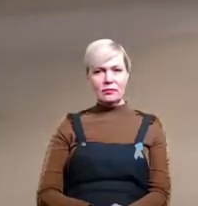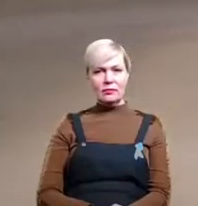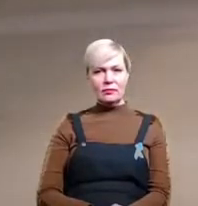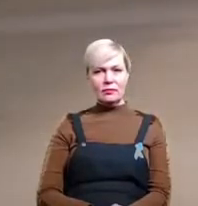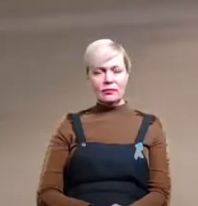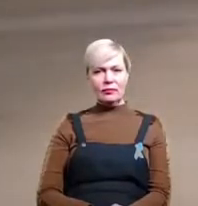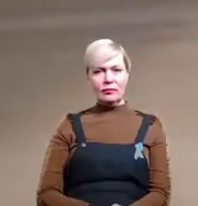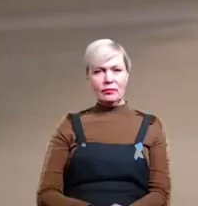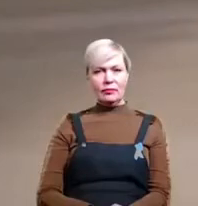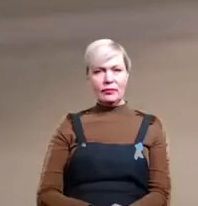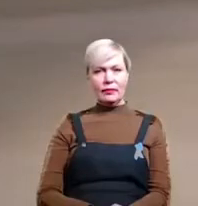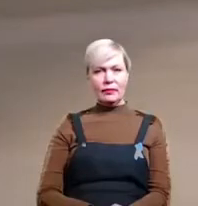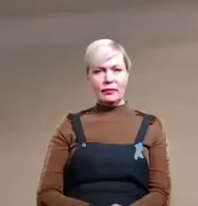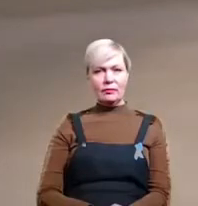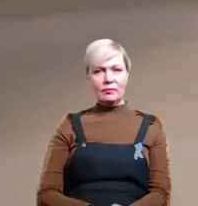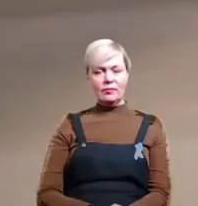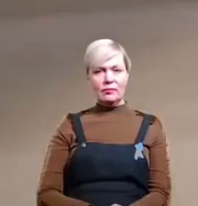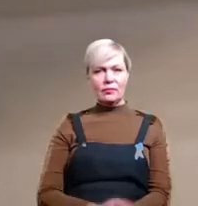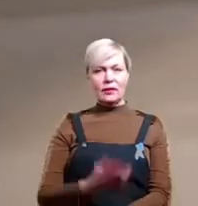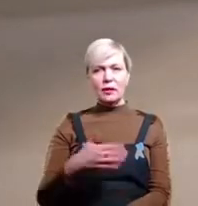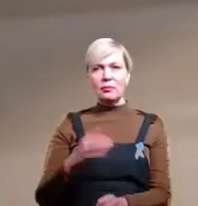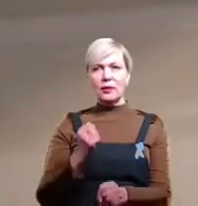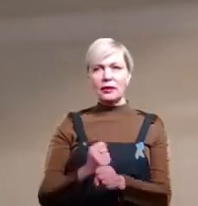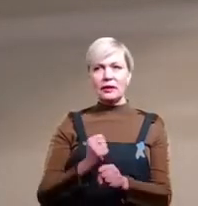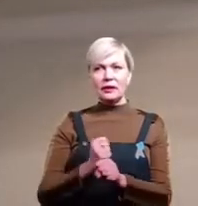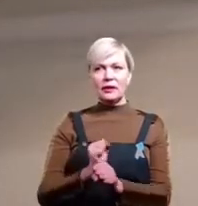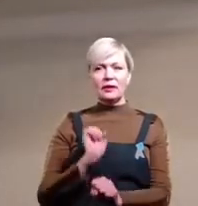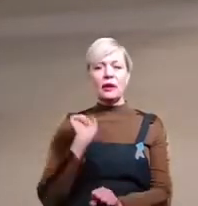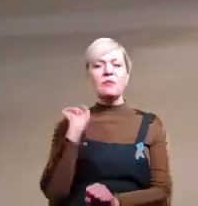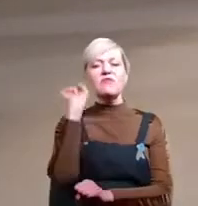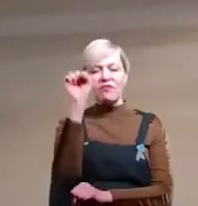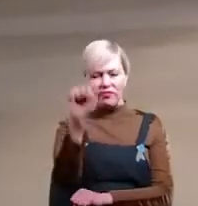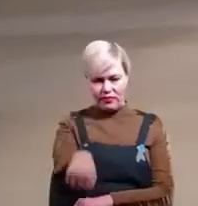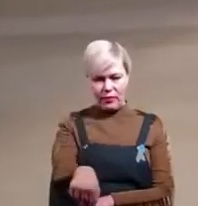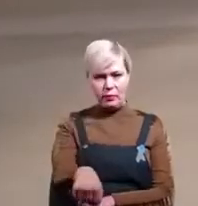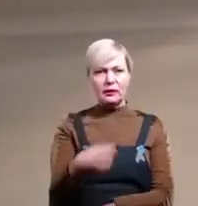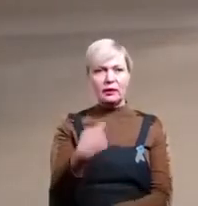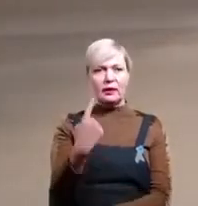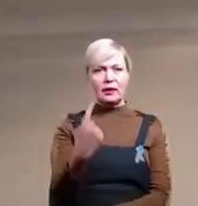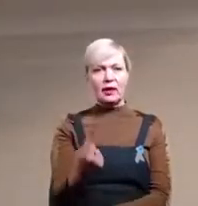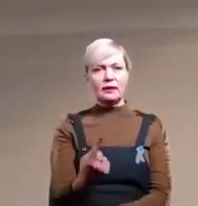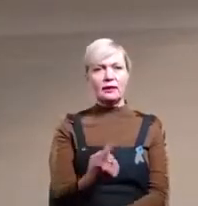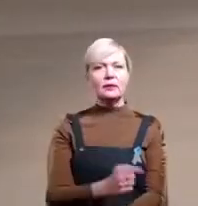Вот так вот. И мы делаем выпад раз. Да.